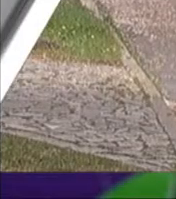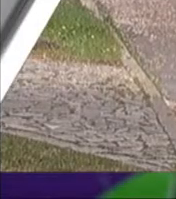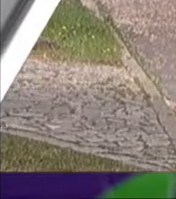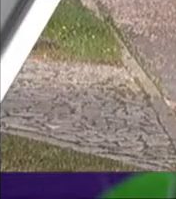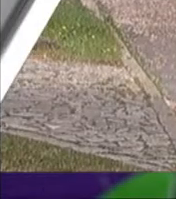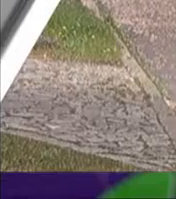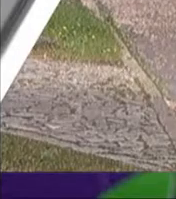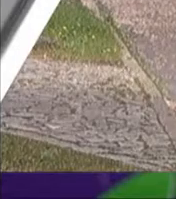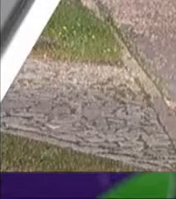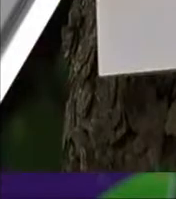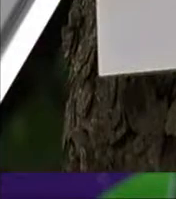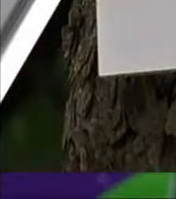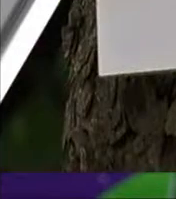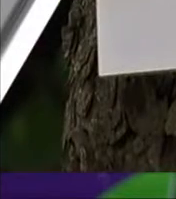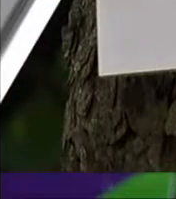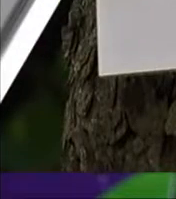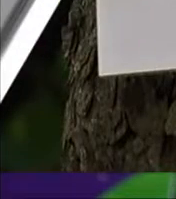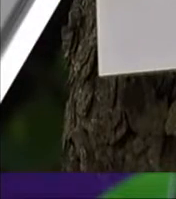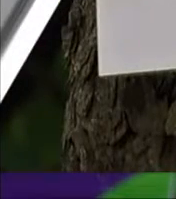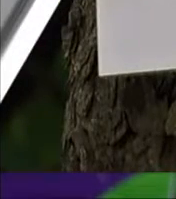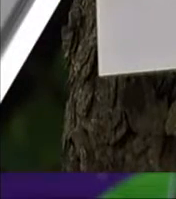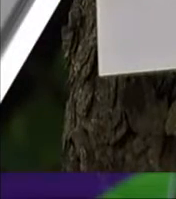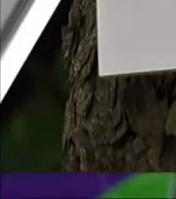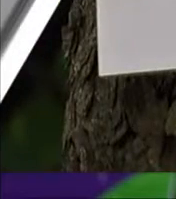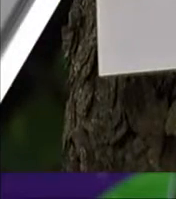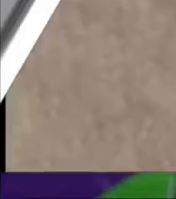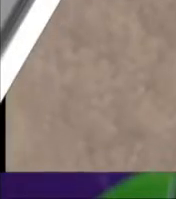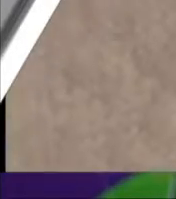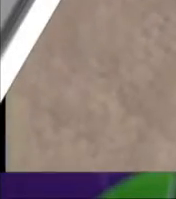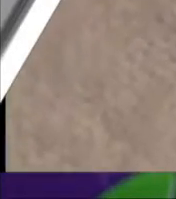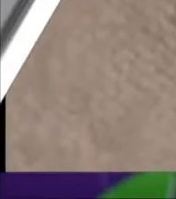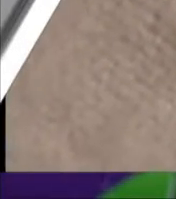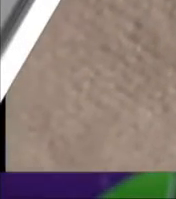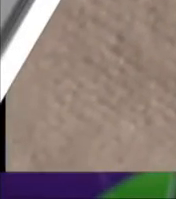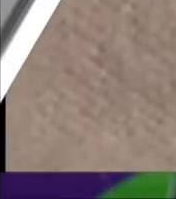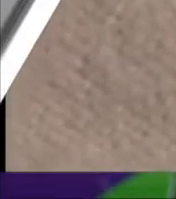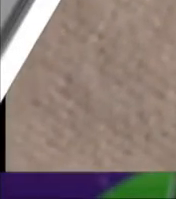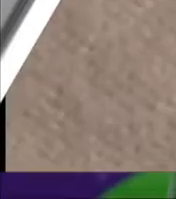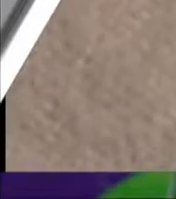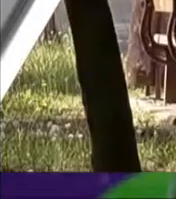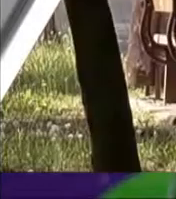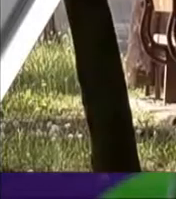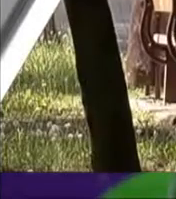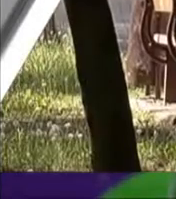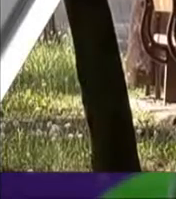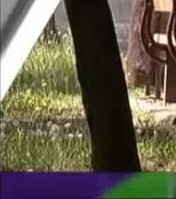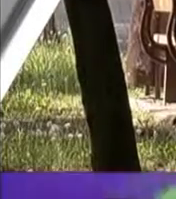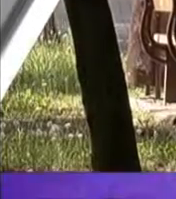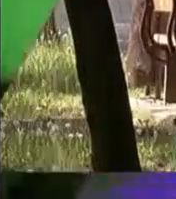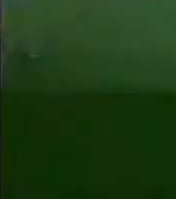Небезпечний період. Розпочинається сезон іксодових кліщів. Як не стати жертвою токсичних комах і що робити при укусі?